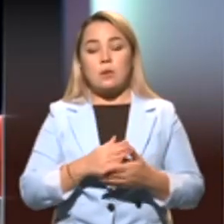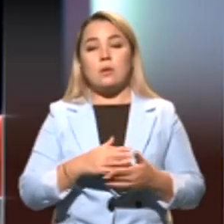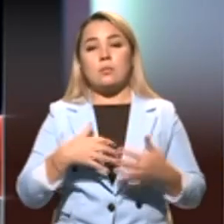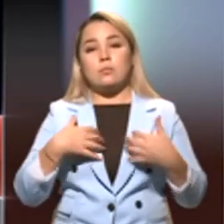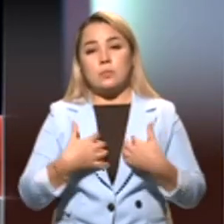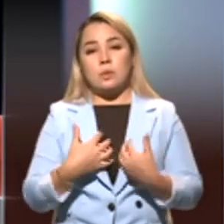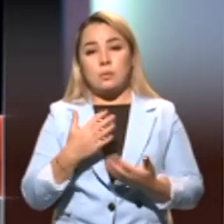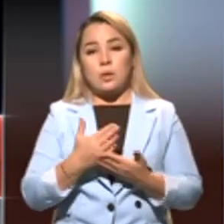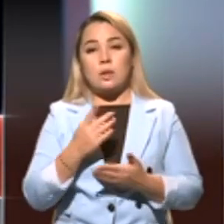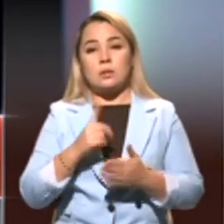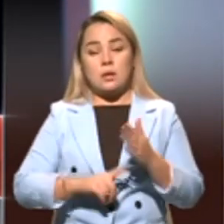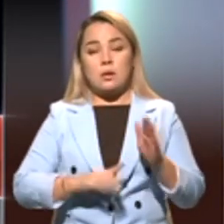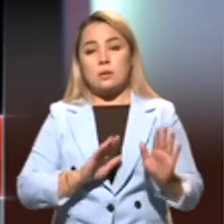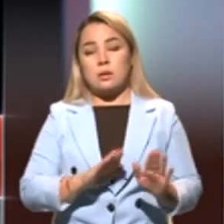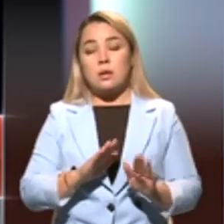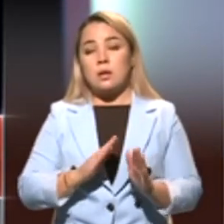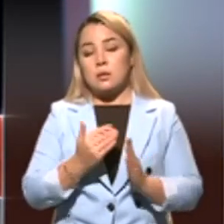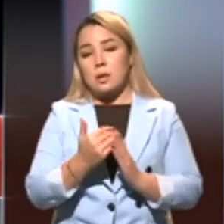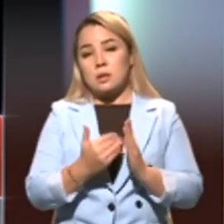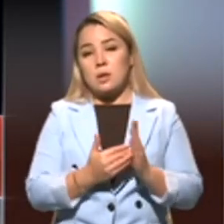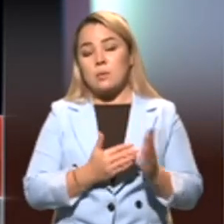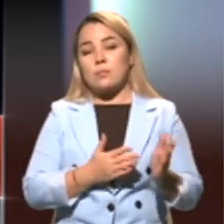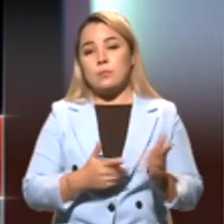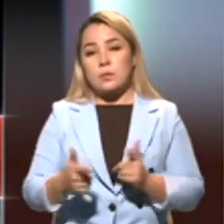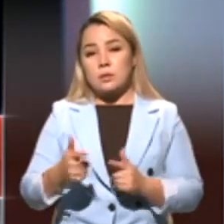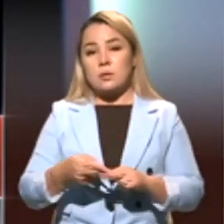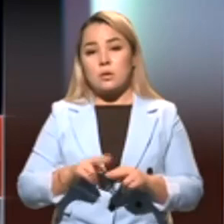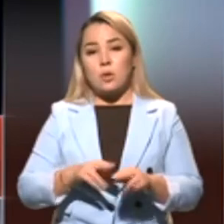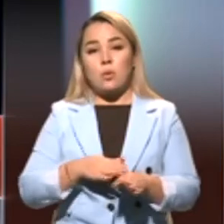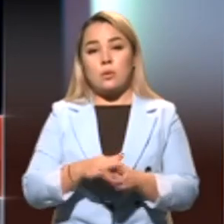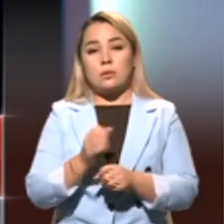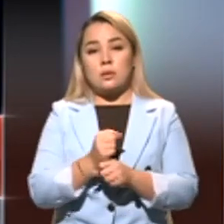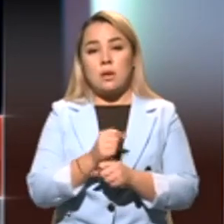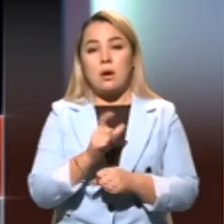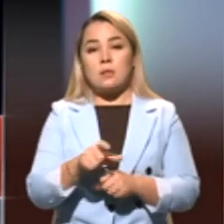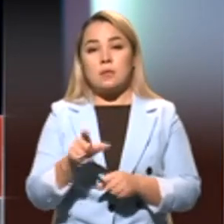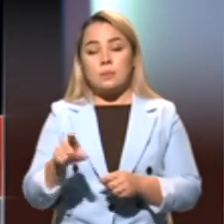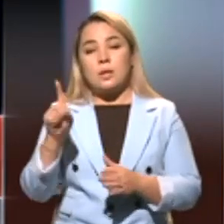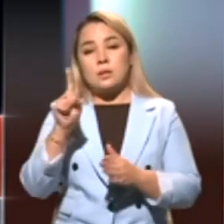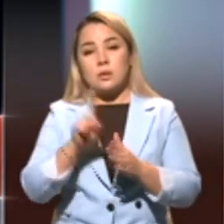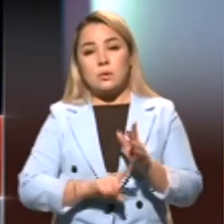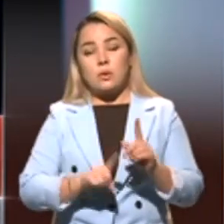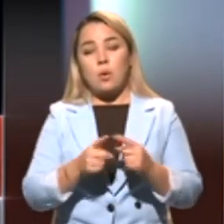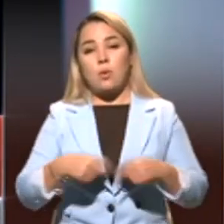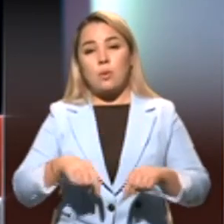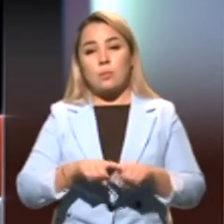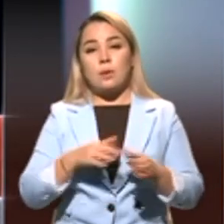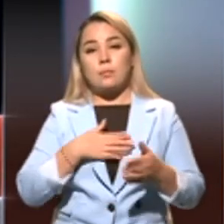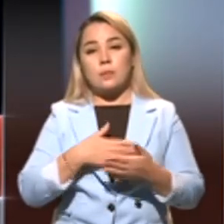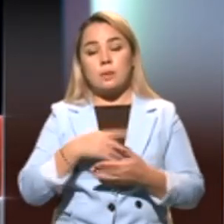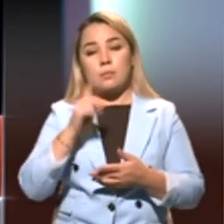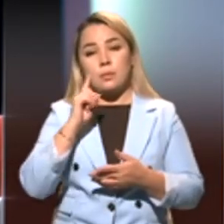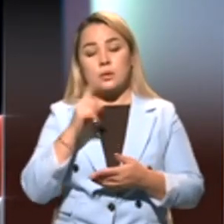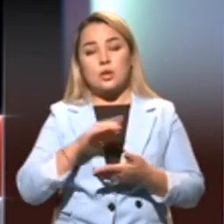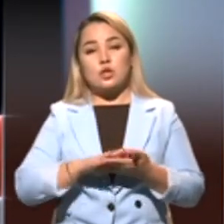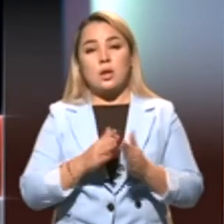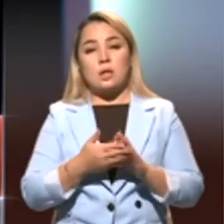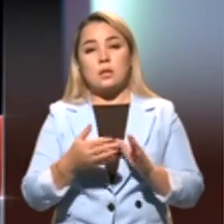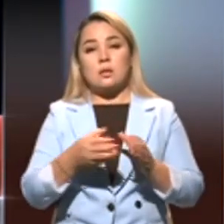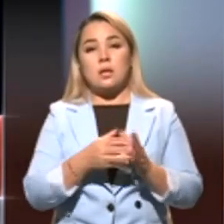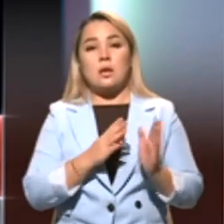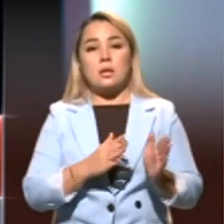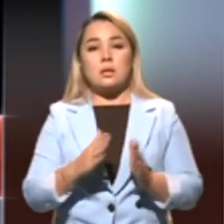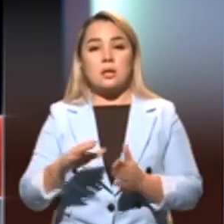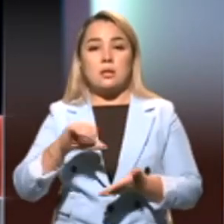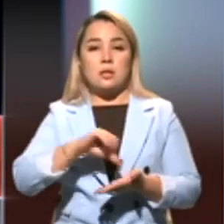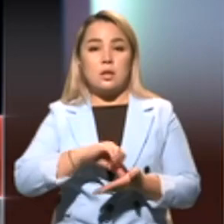диний расимдер менен аны орундайды. Демек бул жерде диннин адамзаттын немесе коомдогу белгилүү бир жагдайда